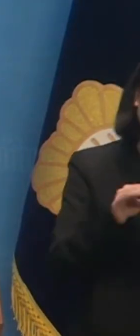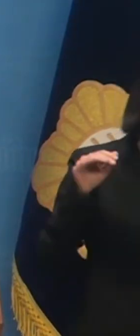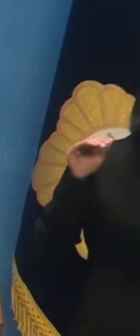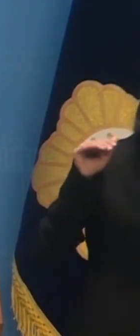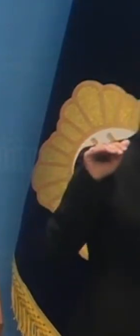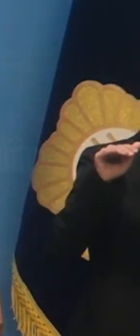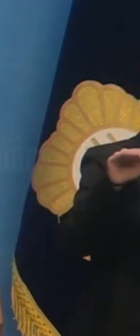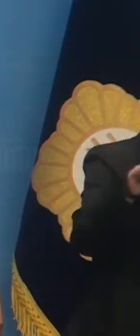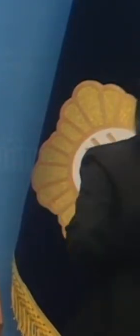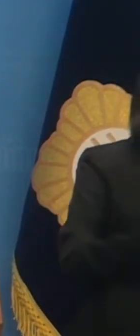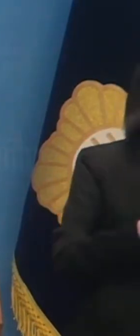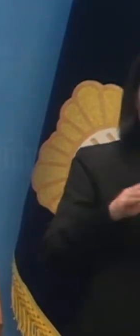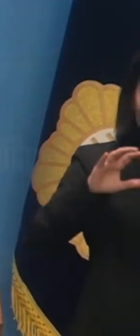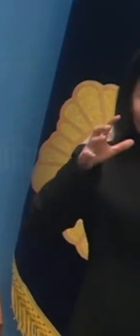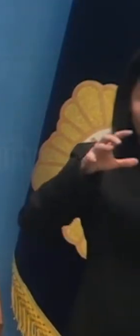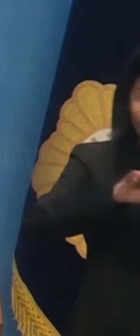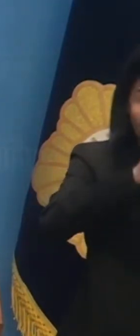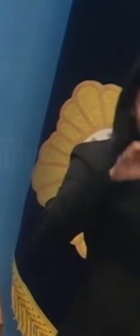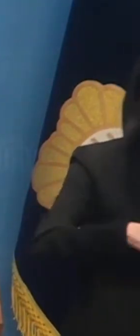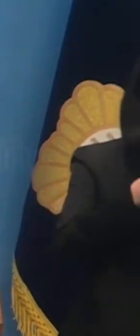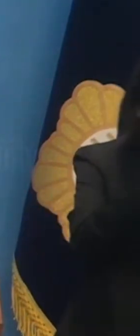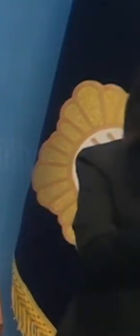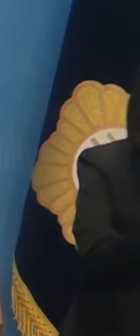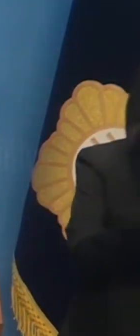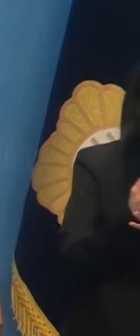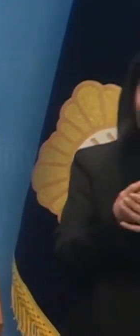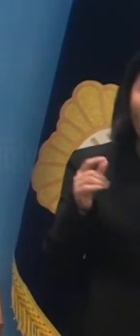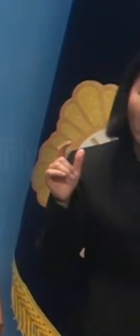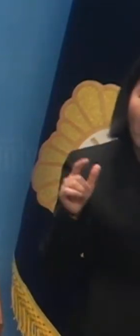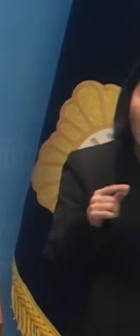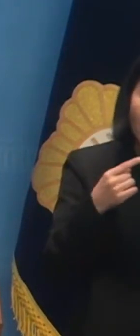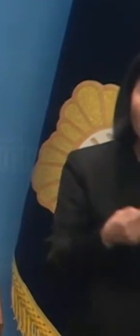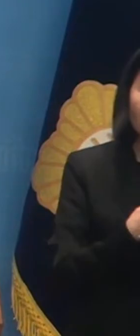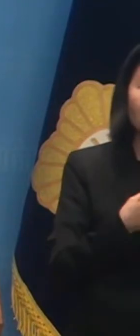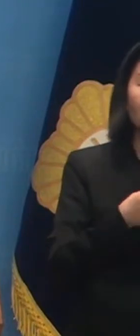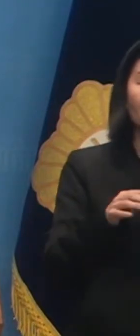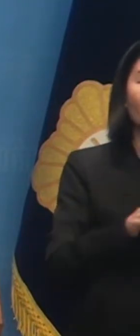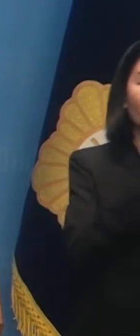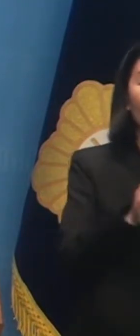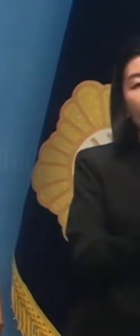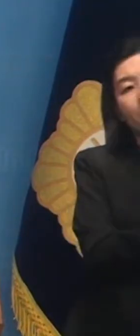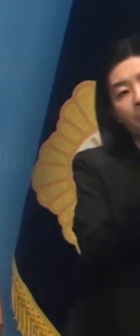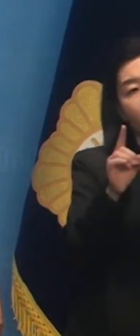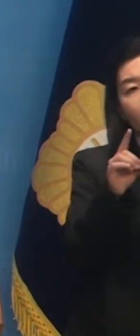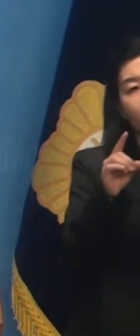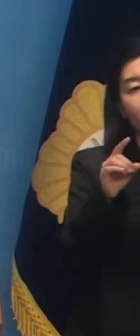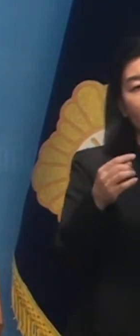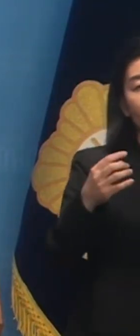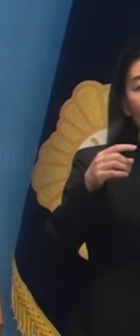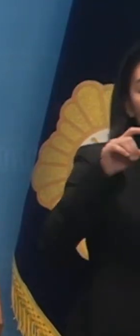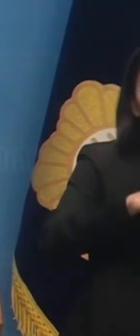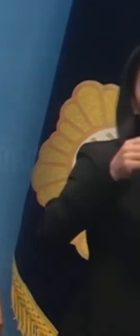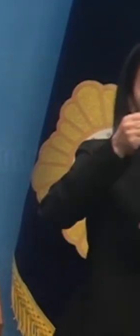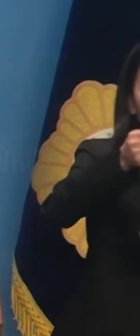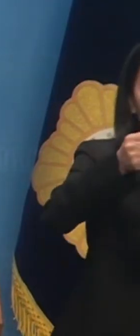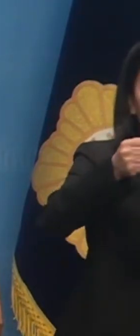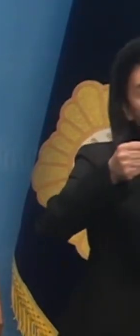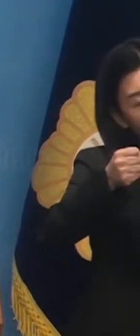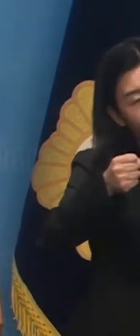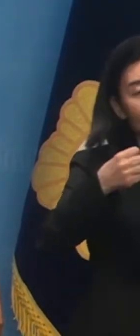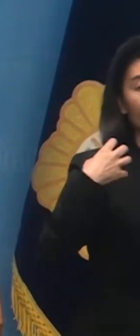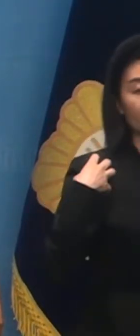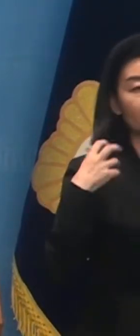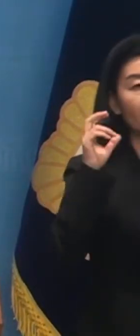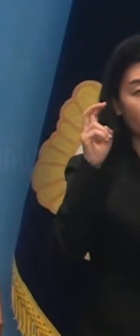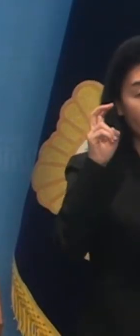수입의 감소는 다시 경제 회복을 위한 재정 여력을 고갈시킬 것입니다. 여기에 수출 전망에서 대외